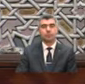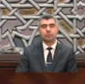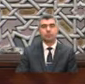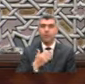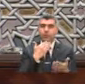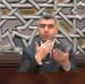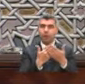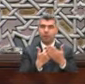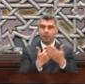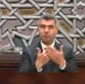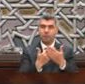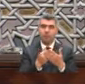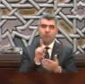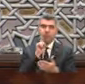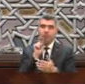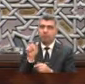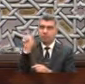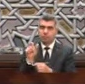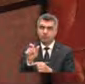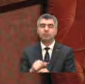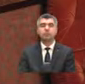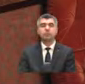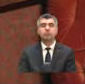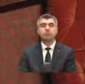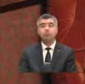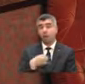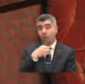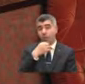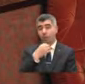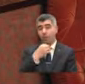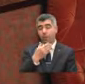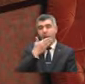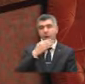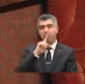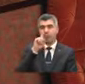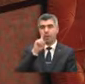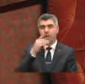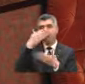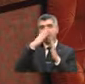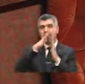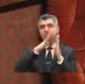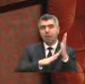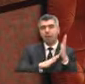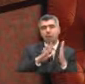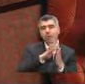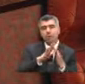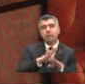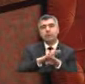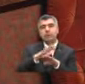شكرا سيدة النائبة المحترمة. اللي نبغي نقول بلي المغرب الحمد لله عنده سياسة عمومية مندمجة، واللي حنا حاليا اللي